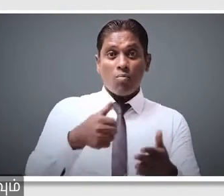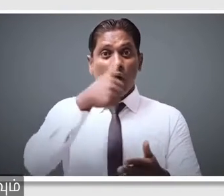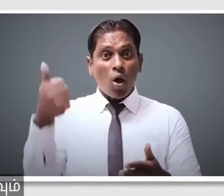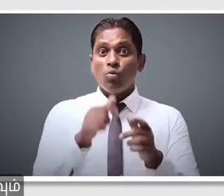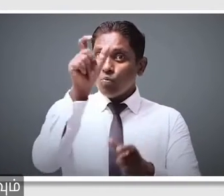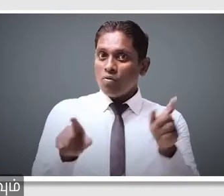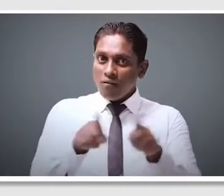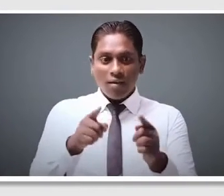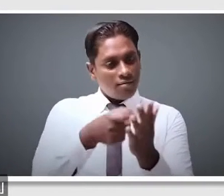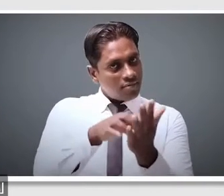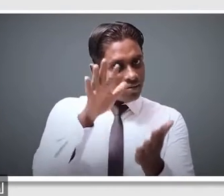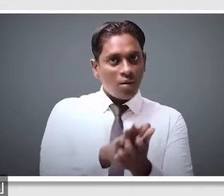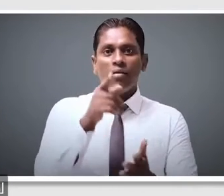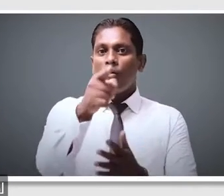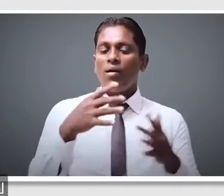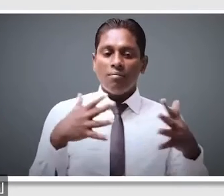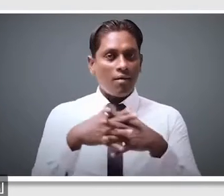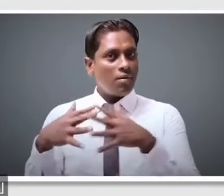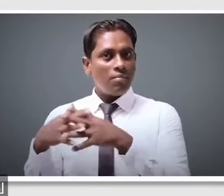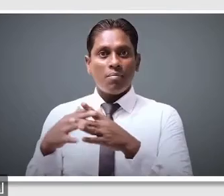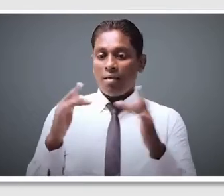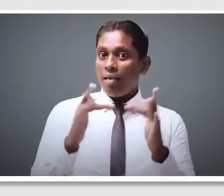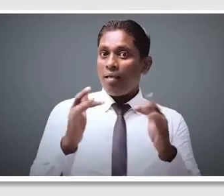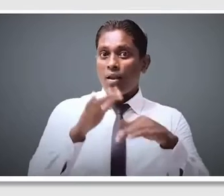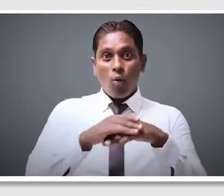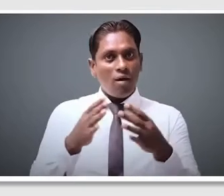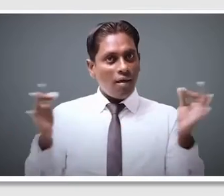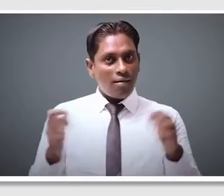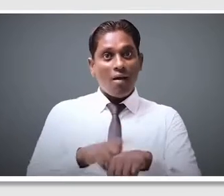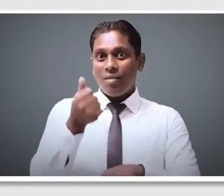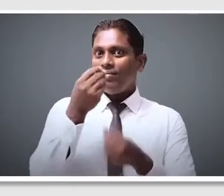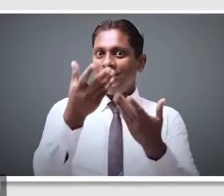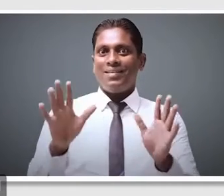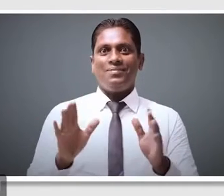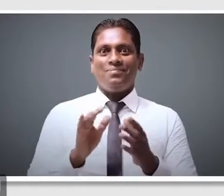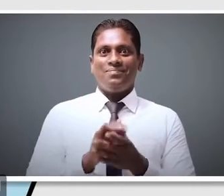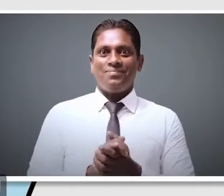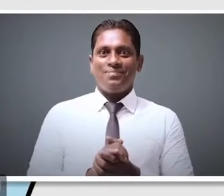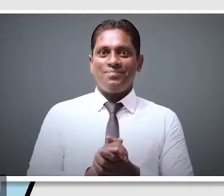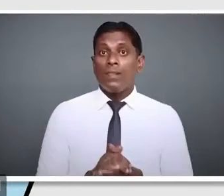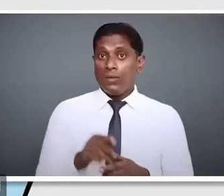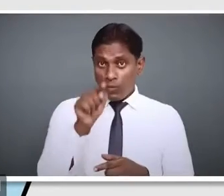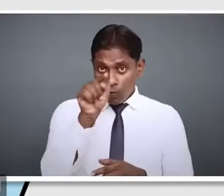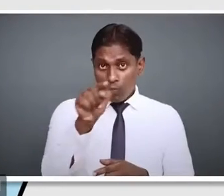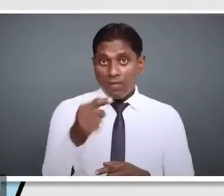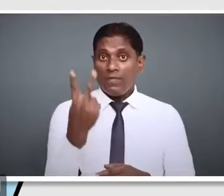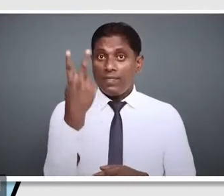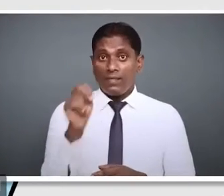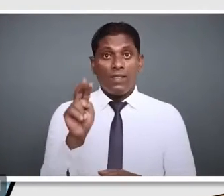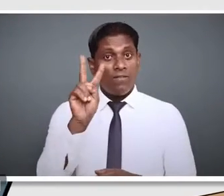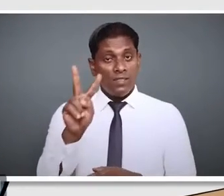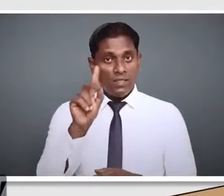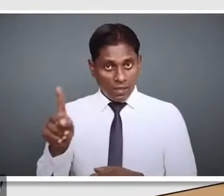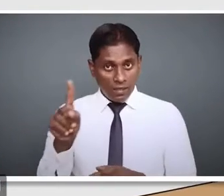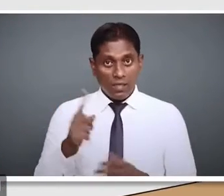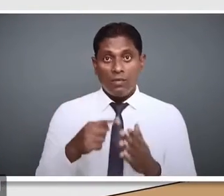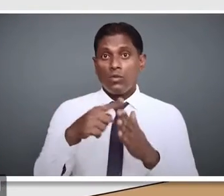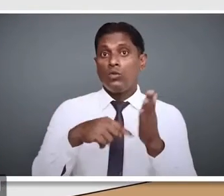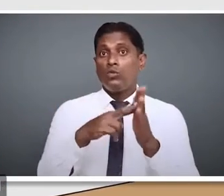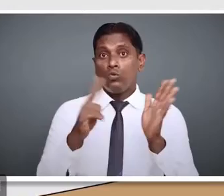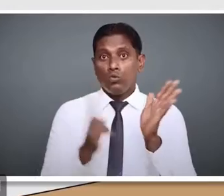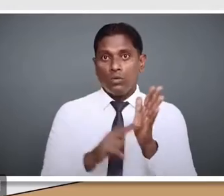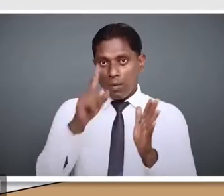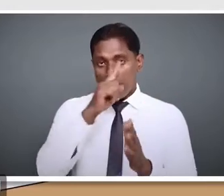வாக்காளர்களை பதிவு செய்யவும் இந்த இணையதள அமைப்பானது உங்களை அனுமதிக்கும். நீங்கள் முதலாம் திகதி